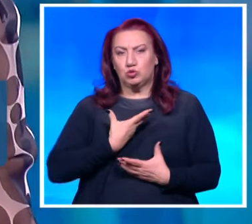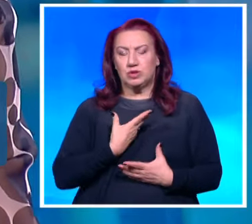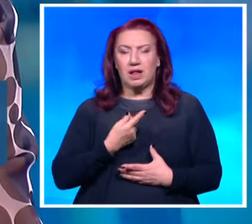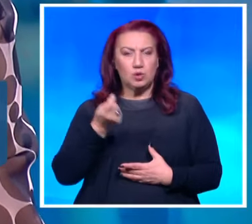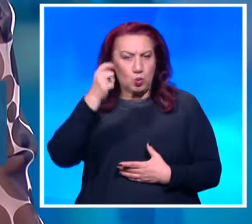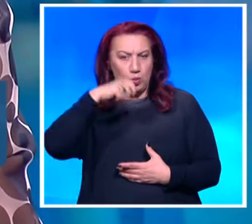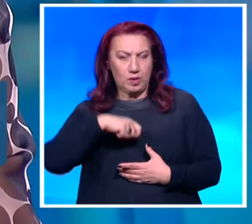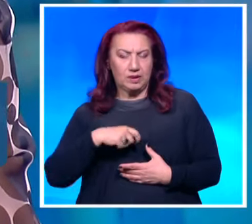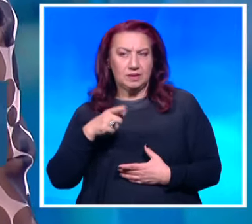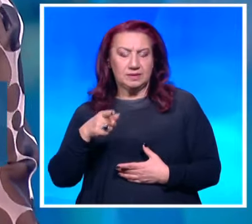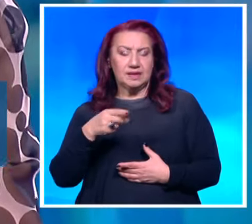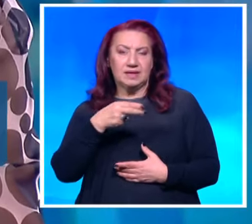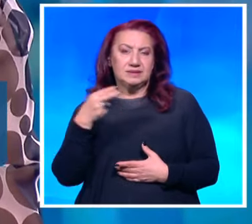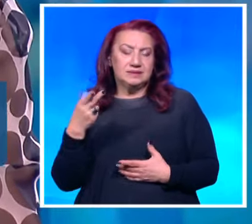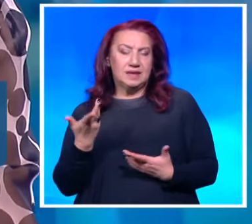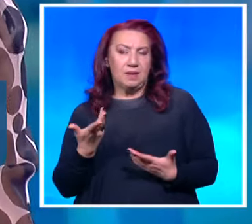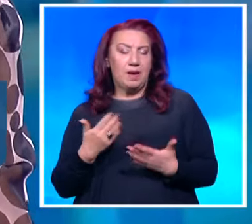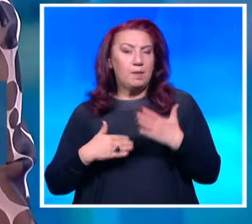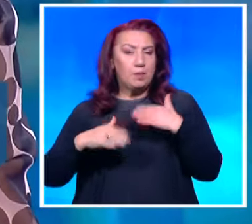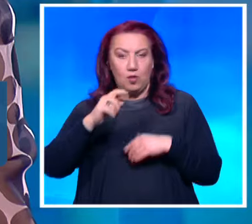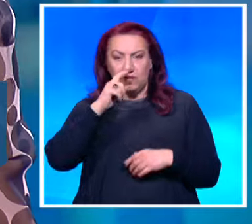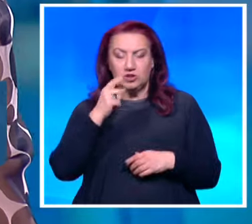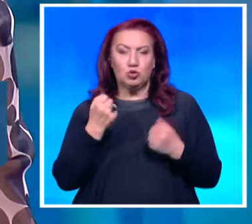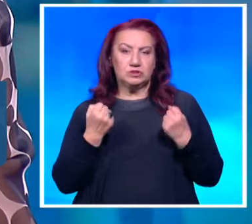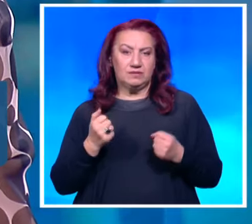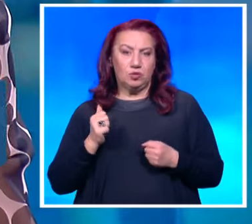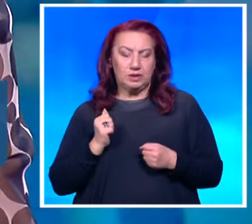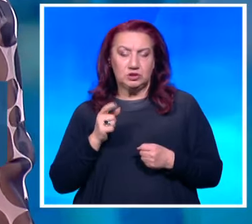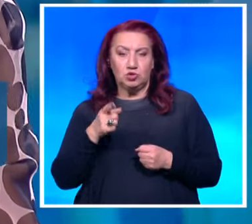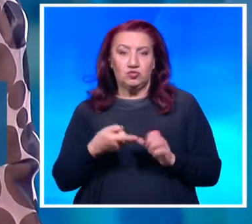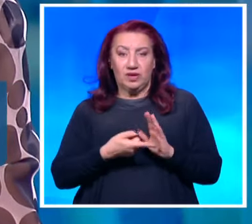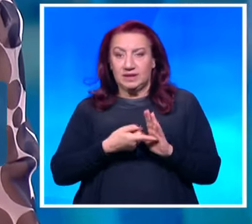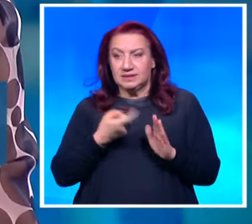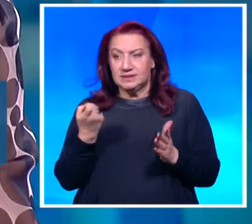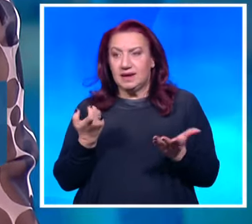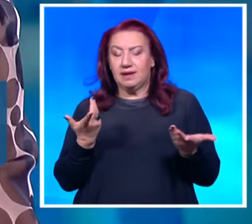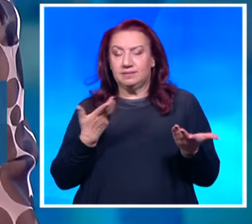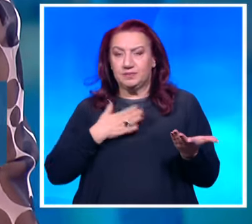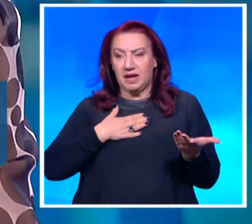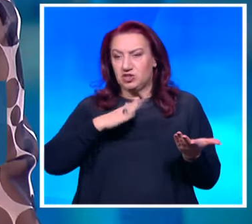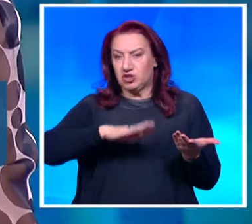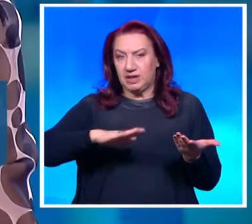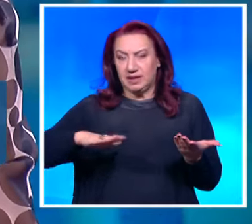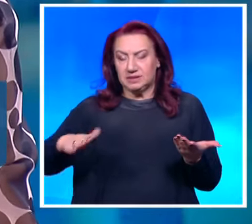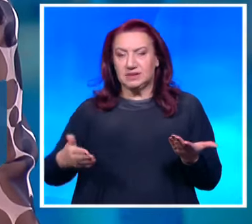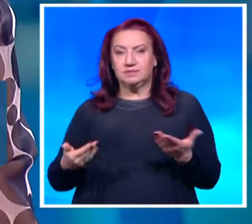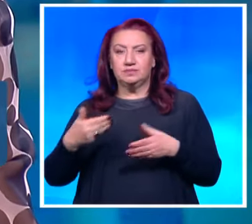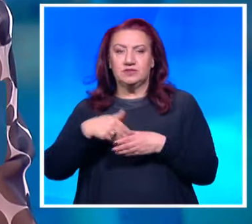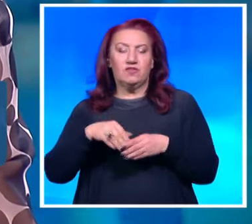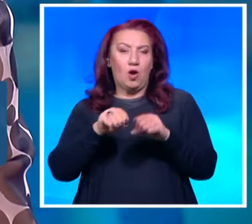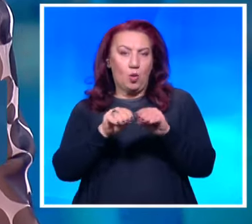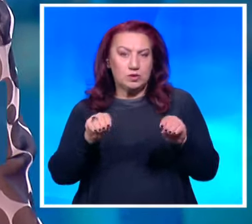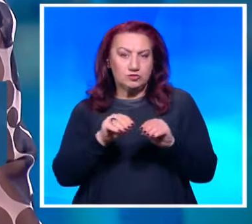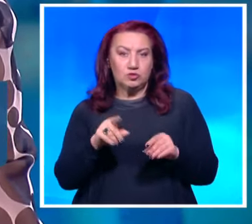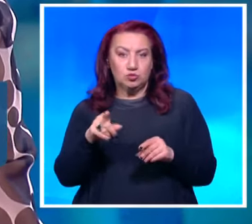самото здравоопазване, понеже засяга всички нас. Това, което се случва с нашите деца и в образованието, е бъдещата икономика на държавата.